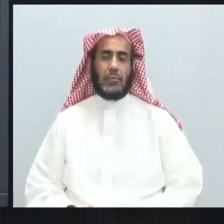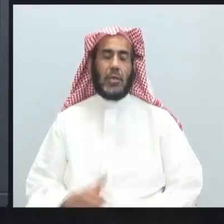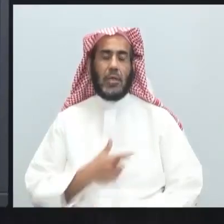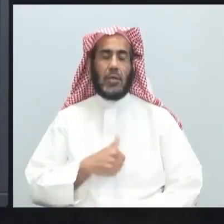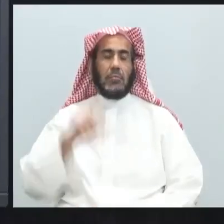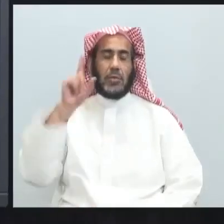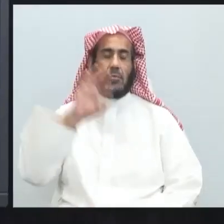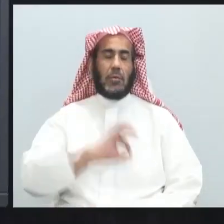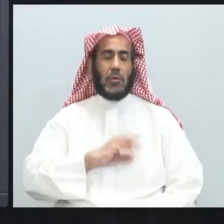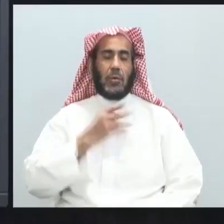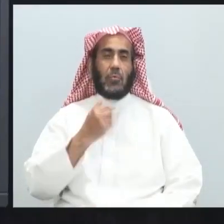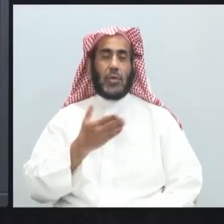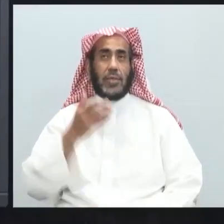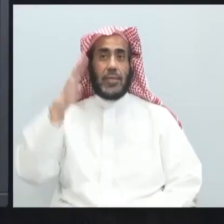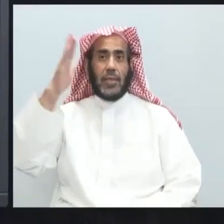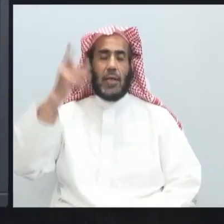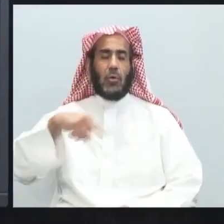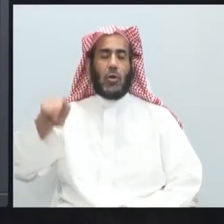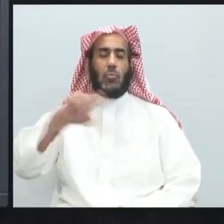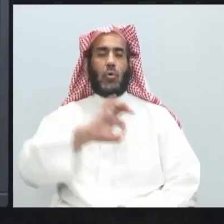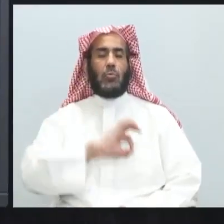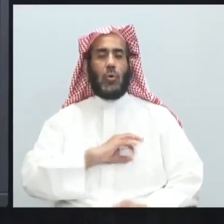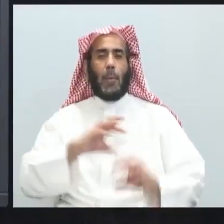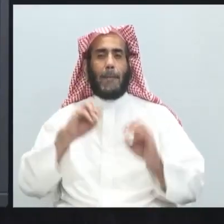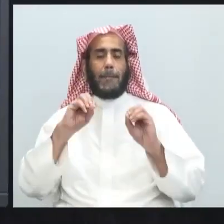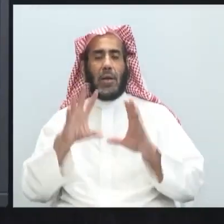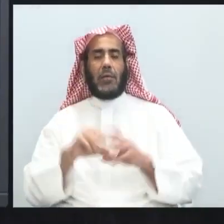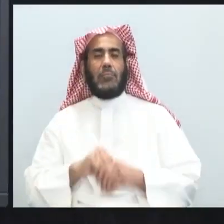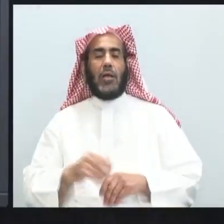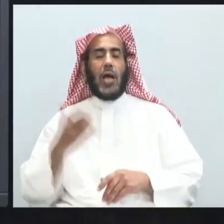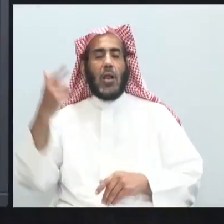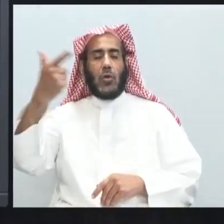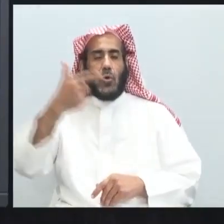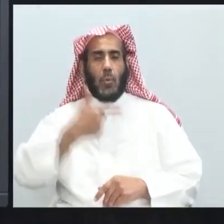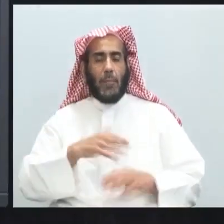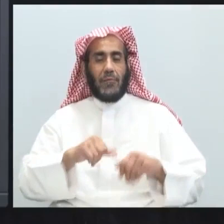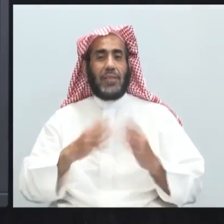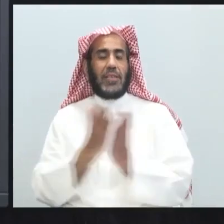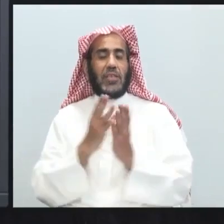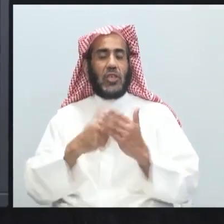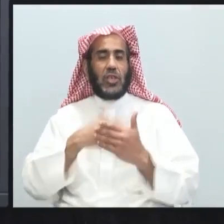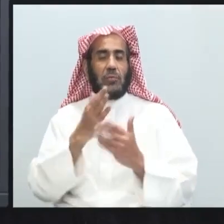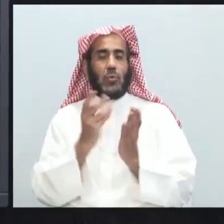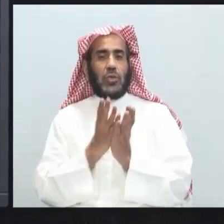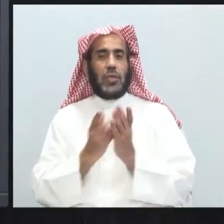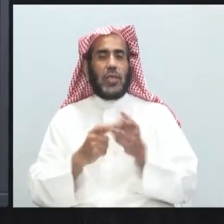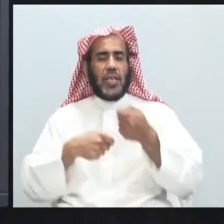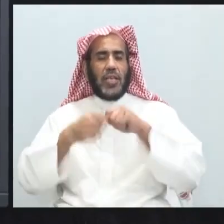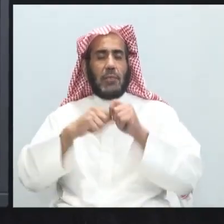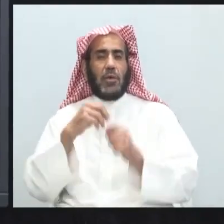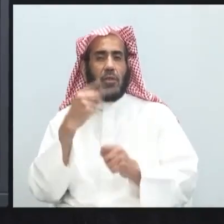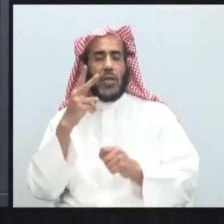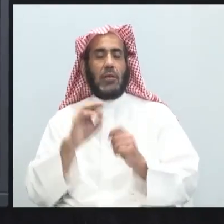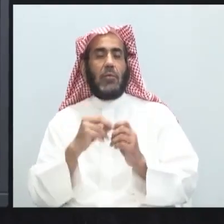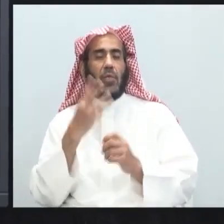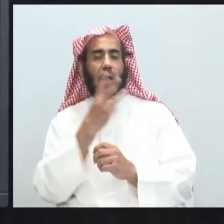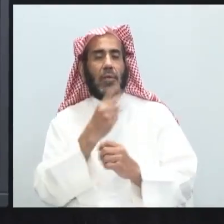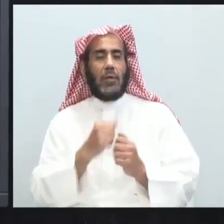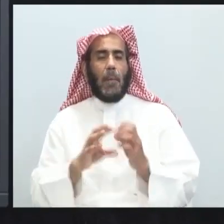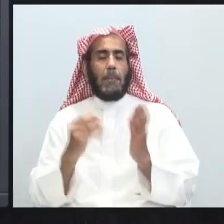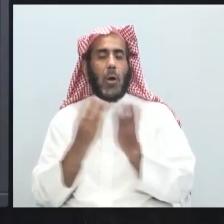بسم الله الرحمن الرحيم السلام عليكم ورحمه الله وبركاته اهلا وسهلا بكم في درس جديد من دروس كيمياء اثنين ثلاثه